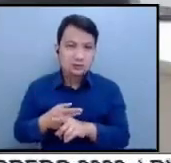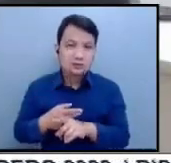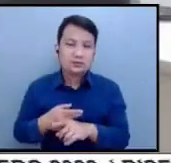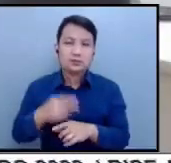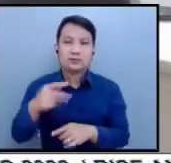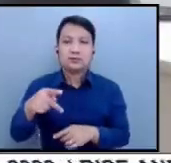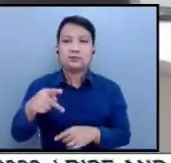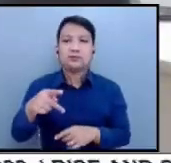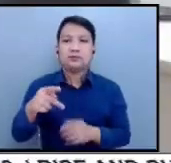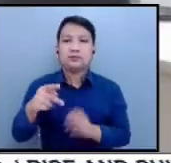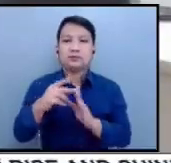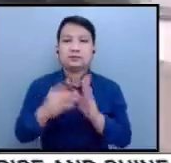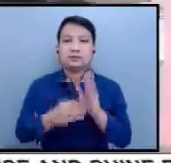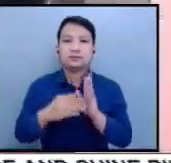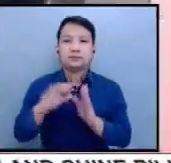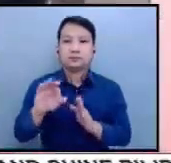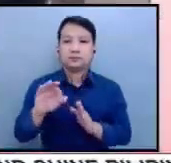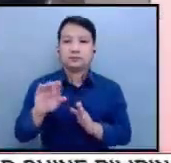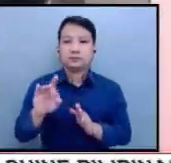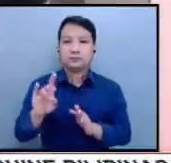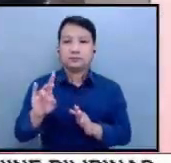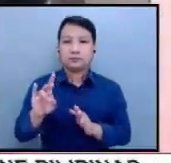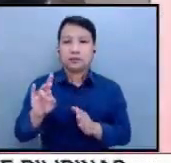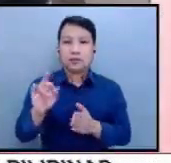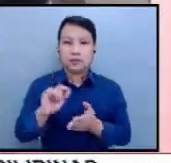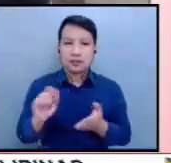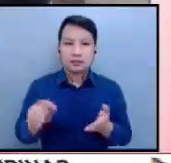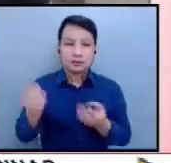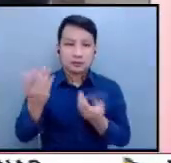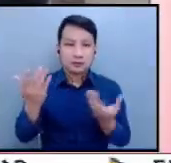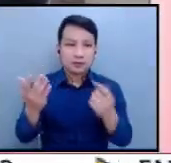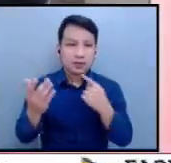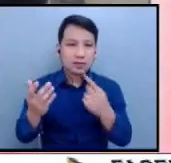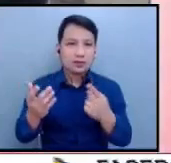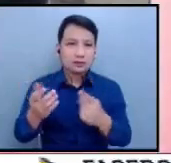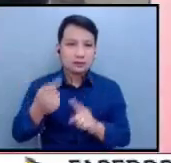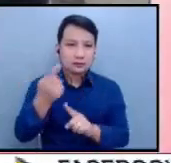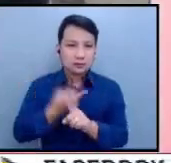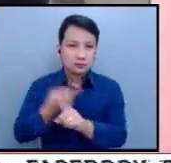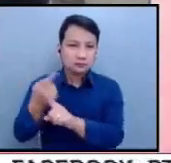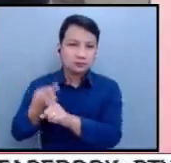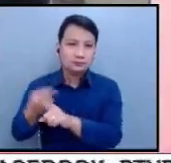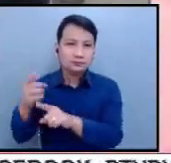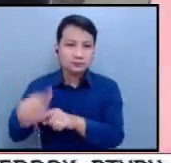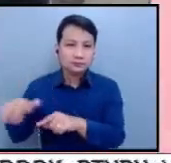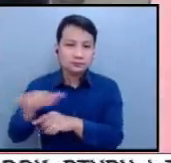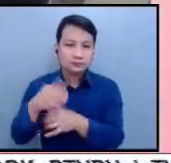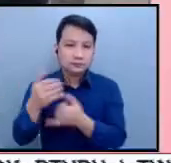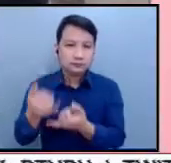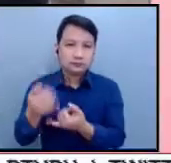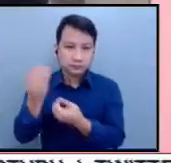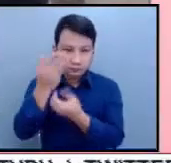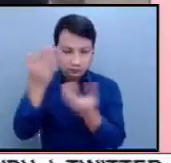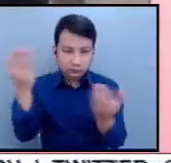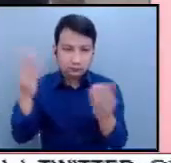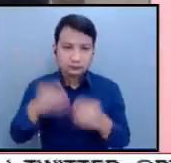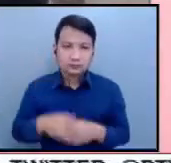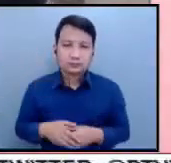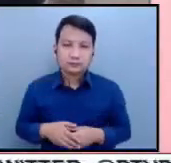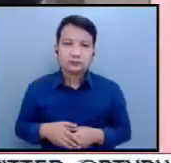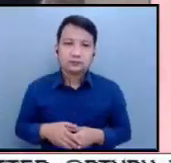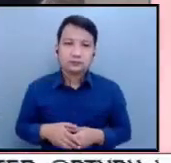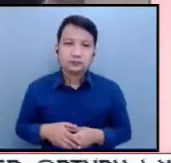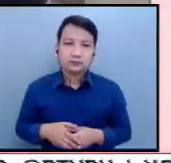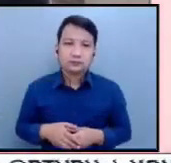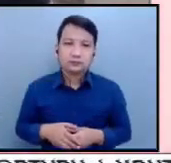bilang 968 serye ng 2015. Sa buwang ito, pinagdiriwang po natin dahil sa mga